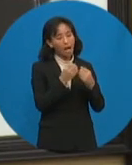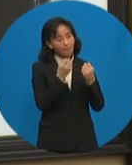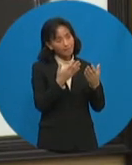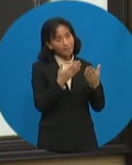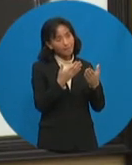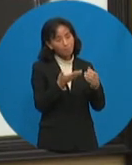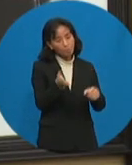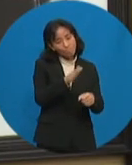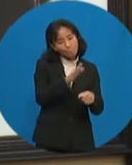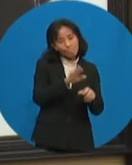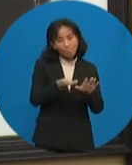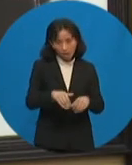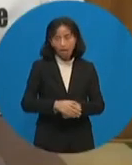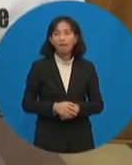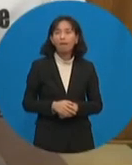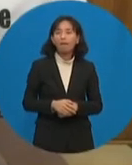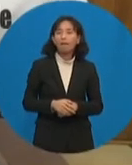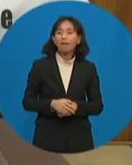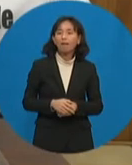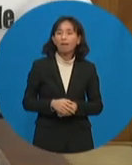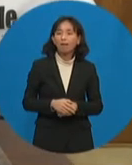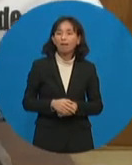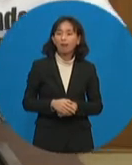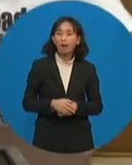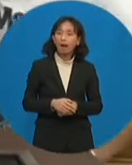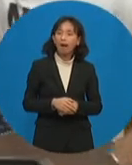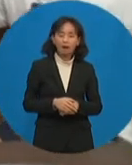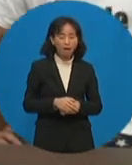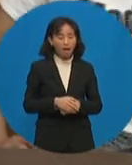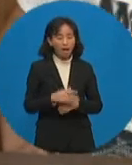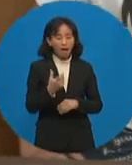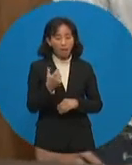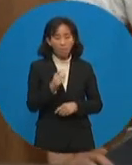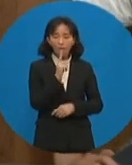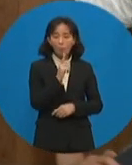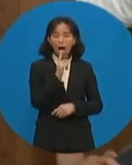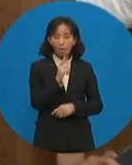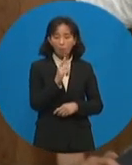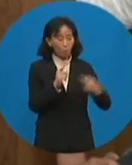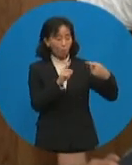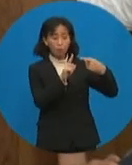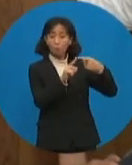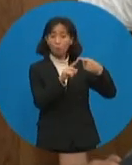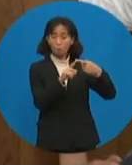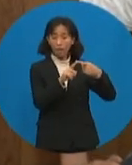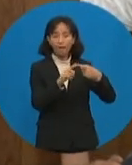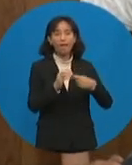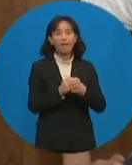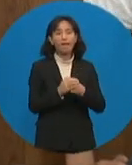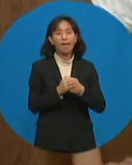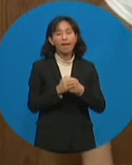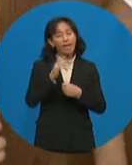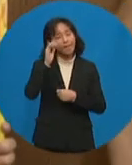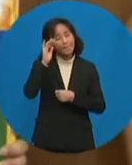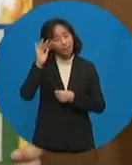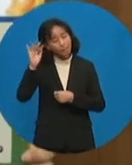はい、 ということは先ほどのもんじゃワードの一つ目、 はい、 昔懐かしい